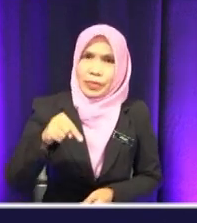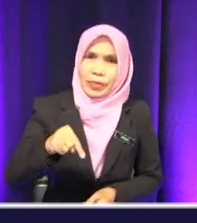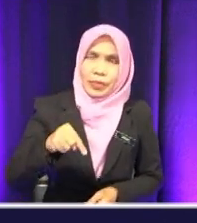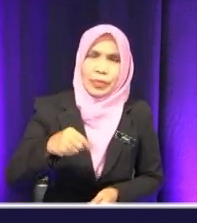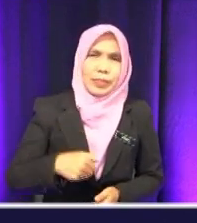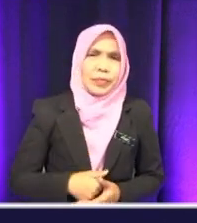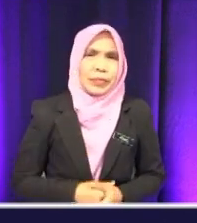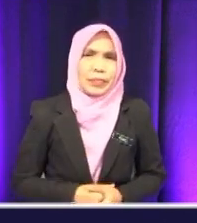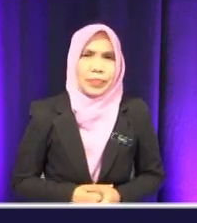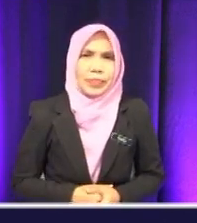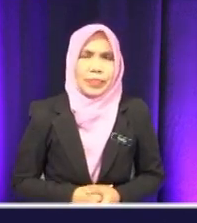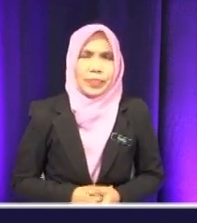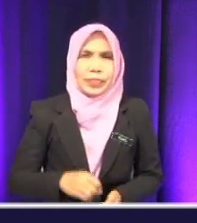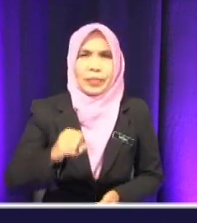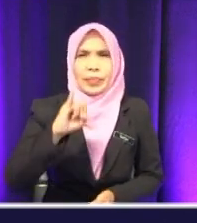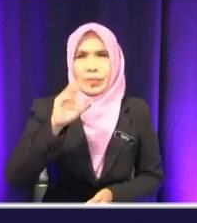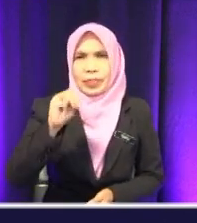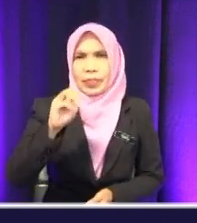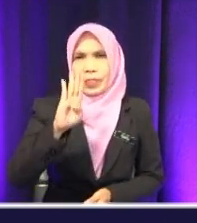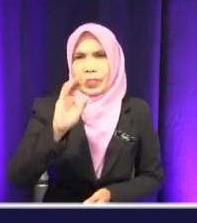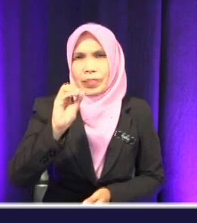sini simbol yang digunakan